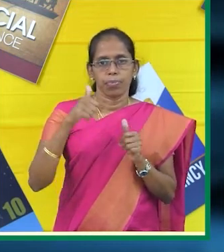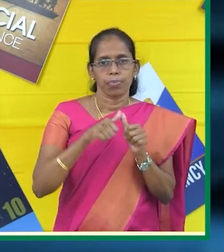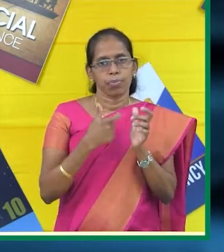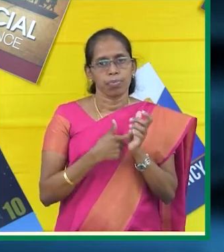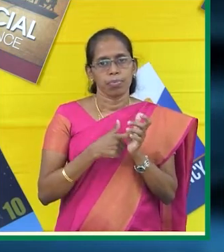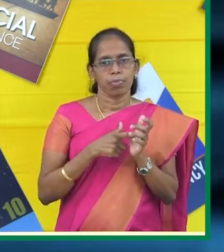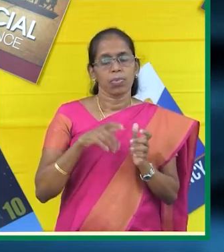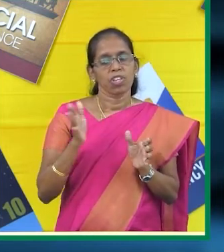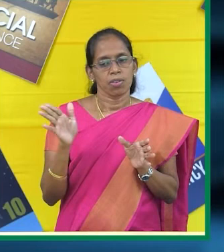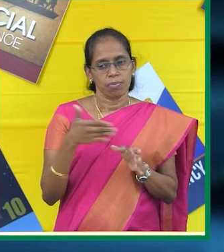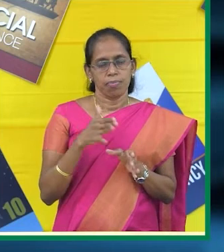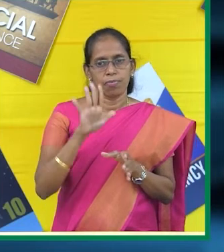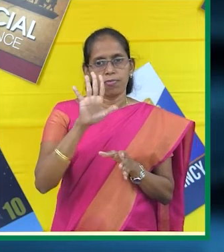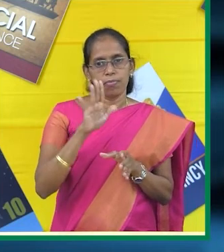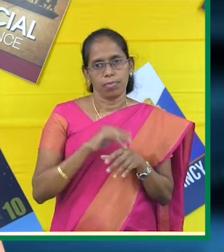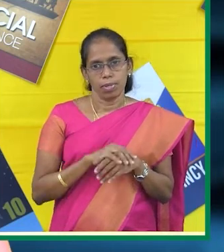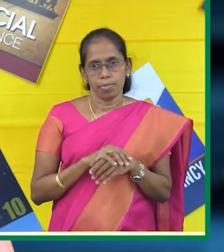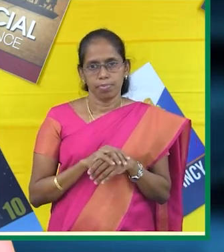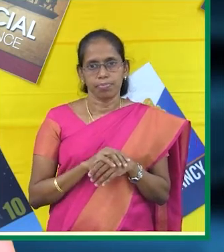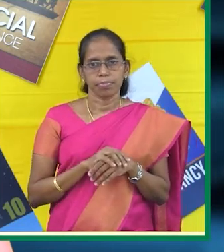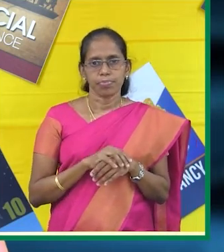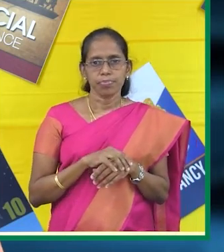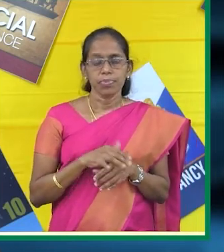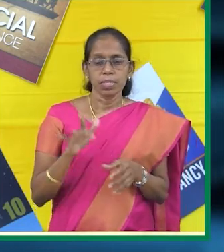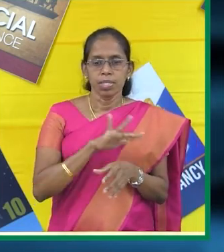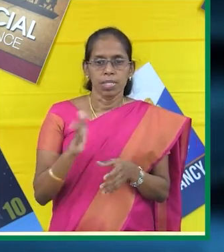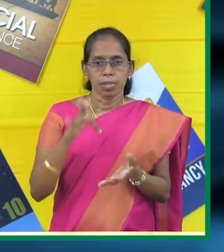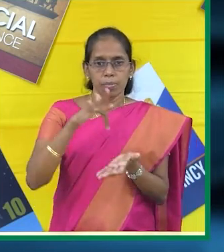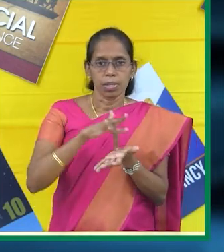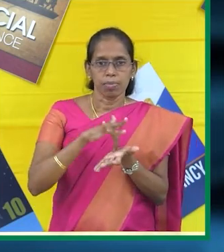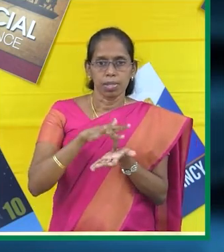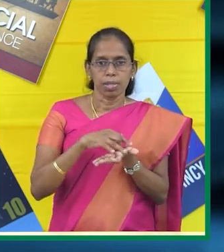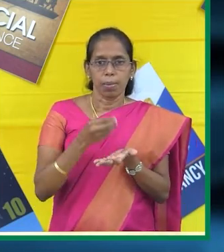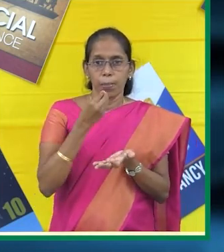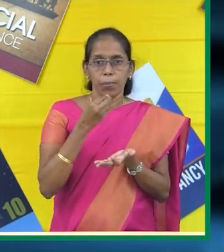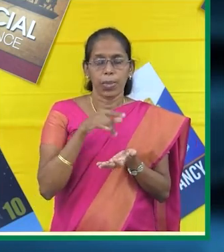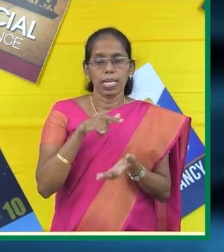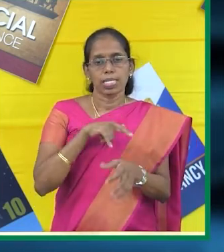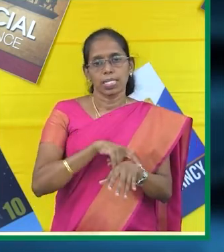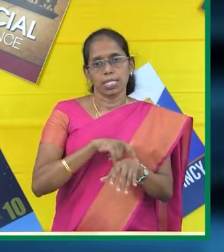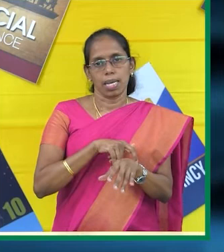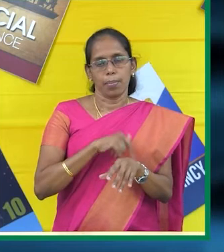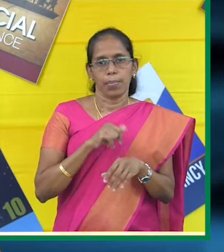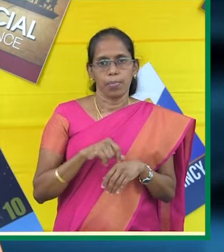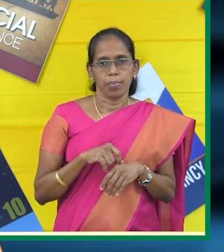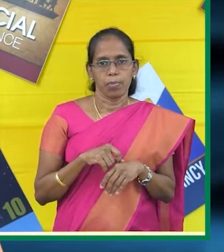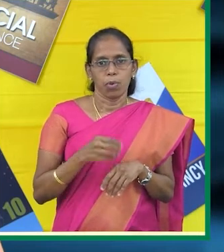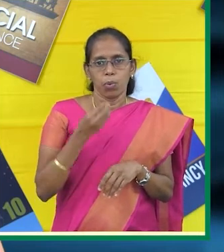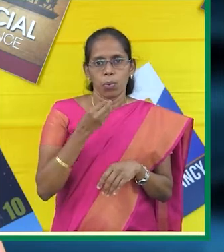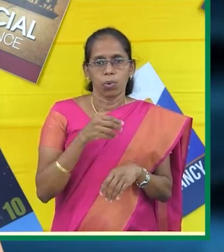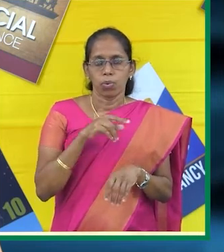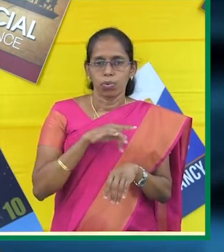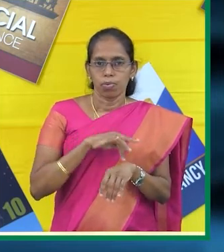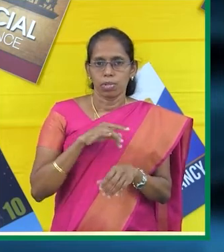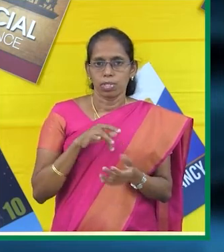5 மணிக்கு திரும்புகிறார். அதற்கு முன்பாக தன்னுடைய மதிய இடைவேளை, உணவு இடைவேளையின் போதும் தான் உணவு உட்கொள்ளுகிற